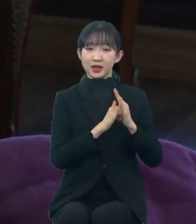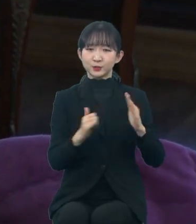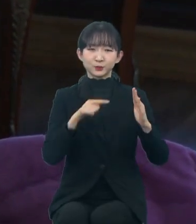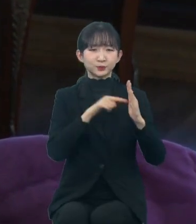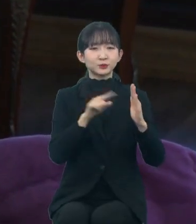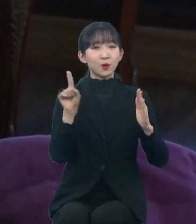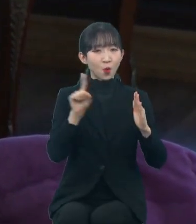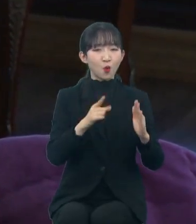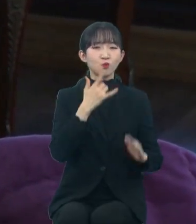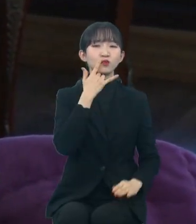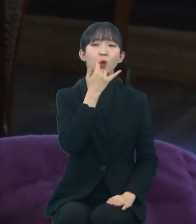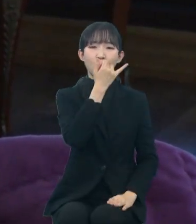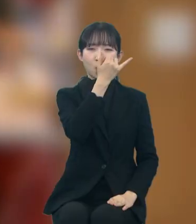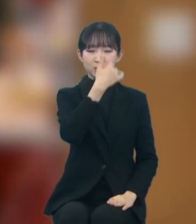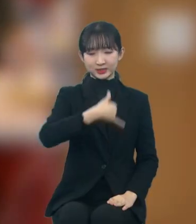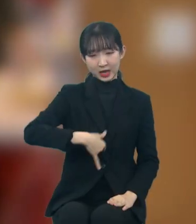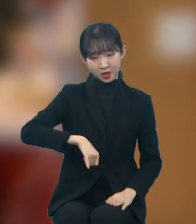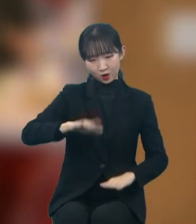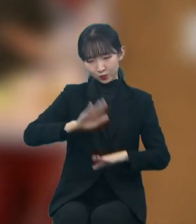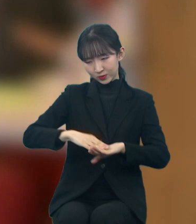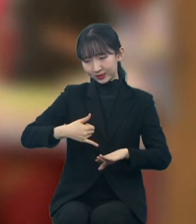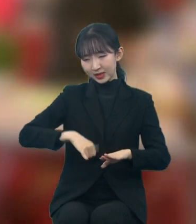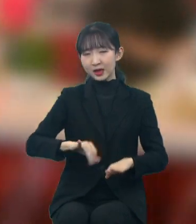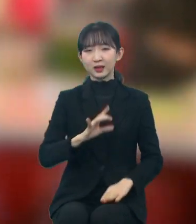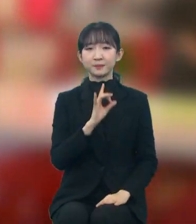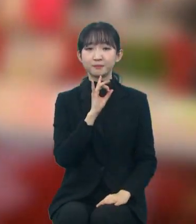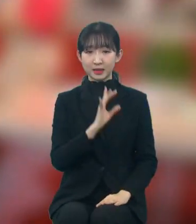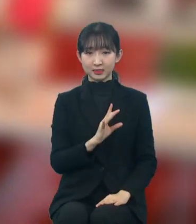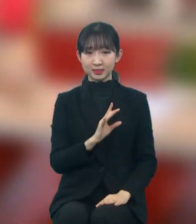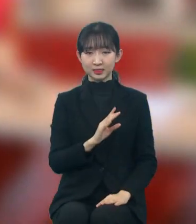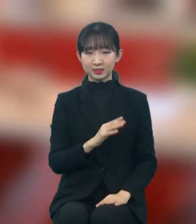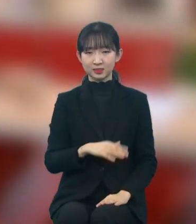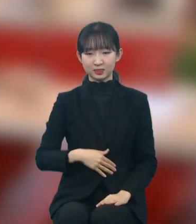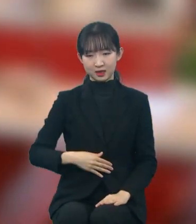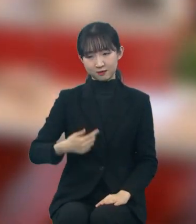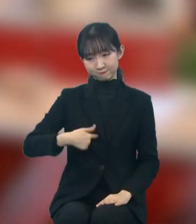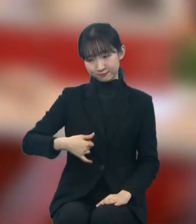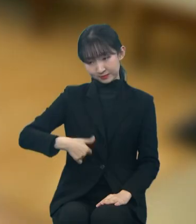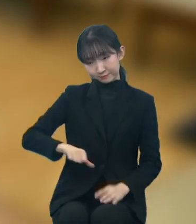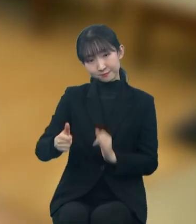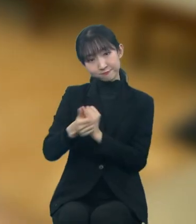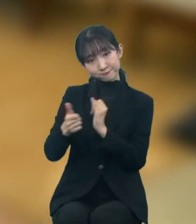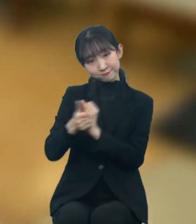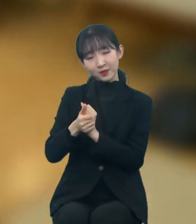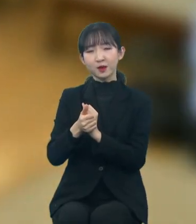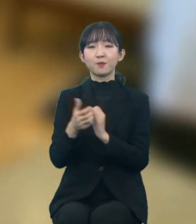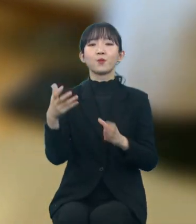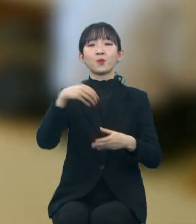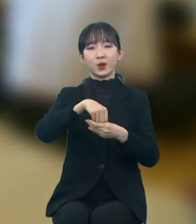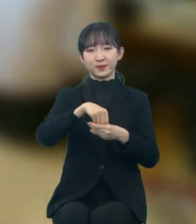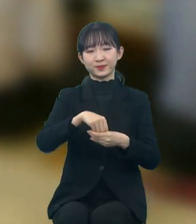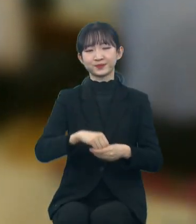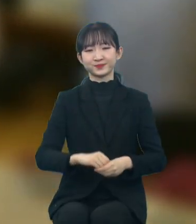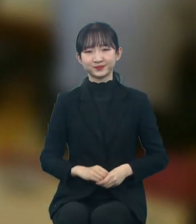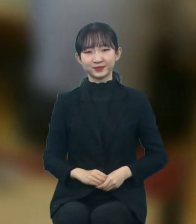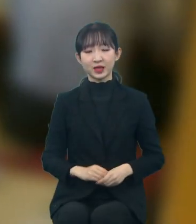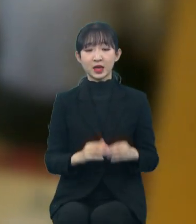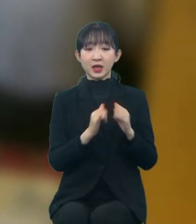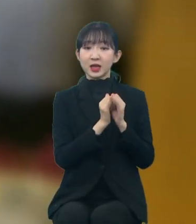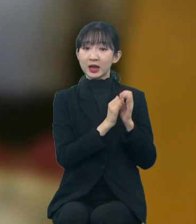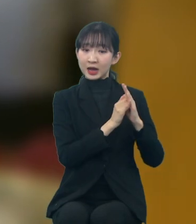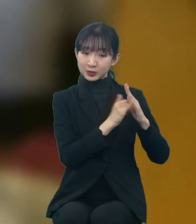범위는 부모와 자녀, 손자, 손녀 등이고 며느리와 사위도 포함됩니다. 직계가족은 모임은